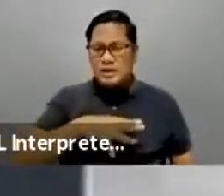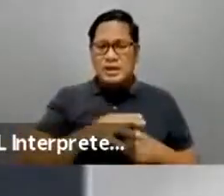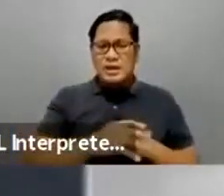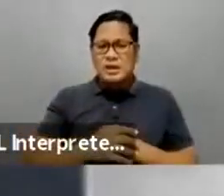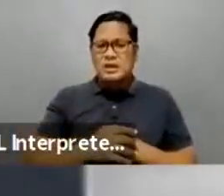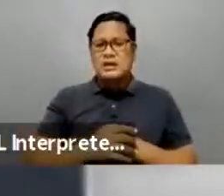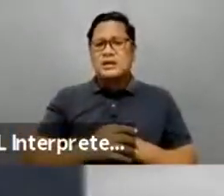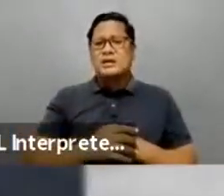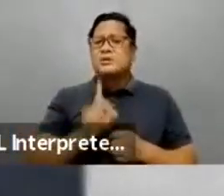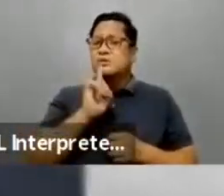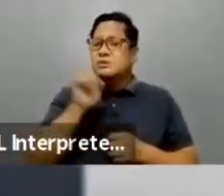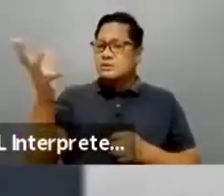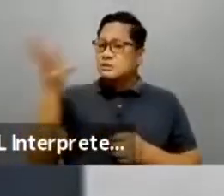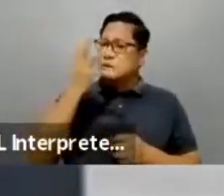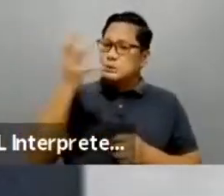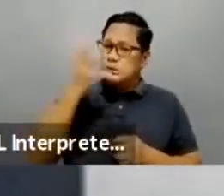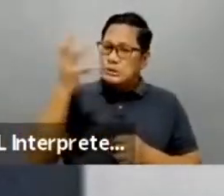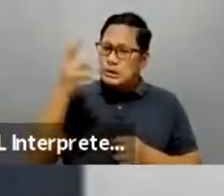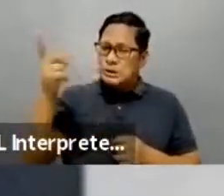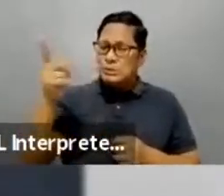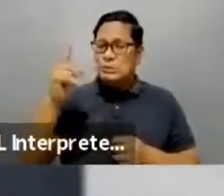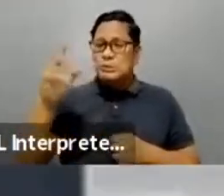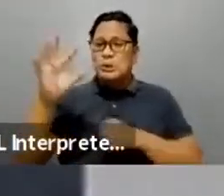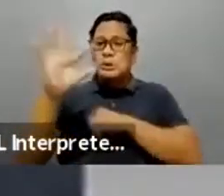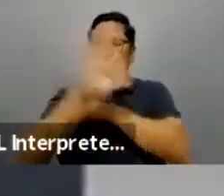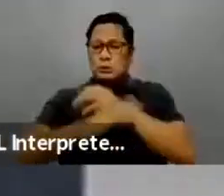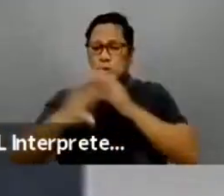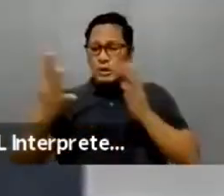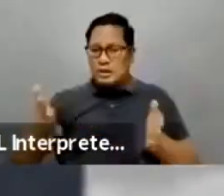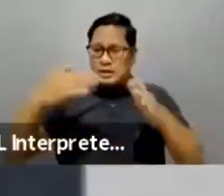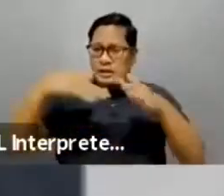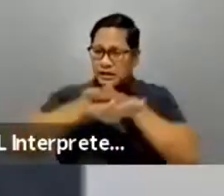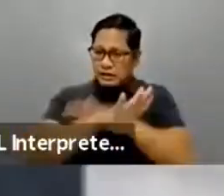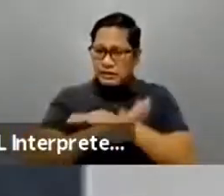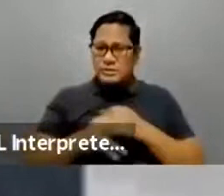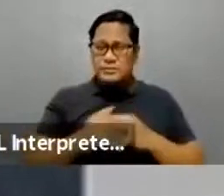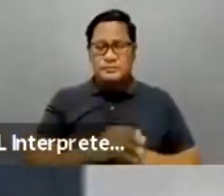sugapang banyaga, pasok.